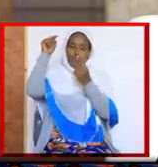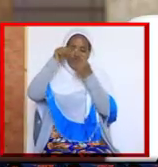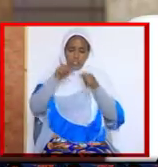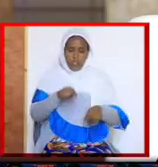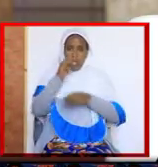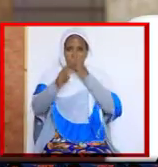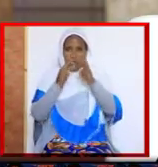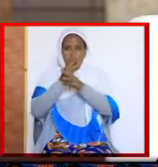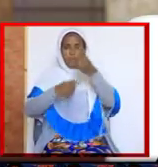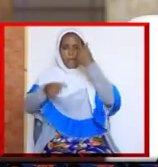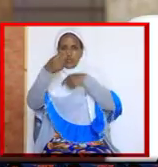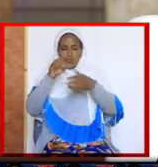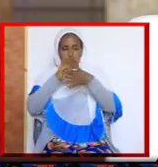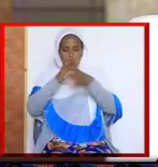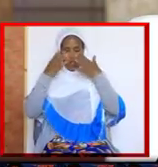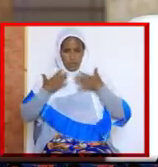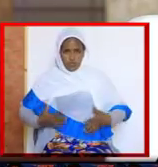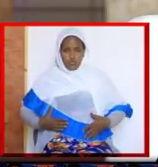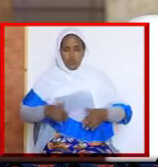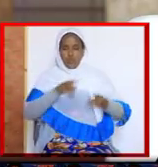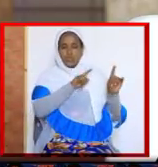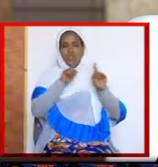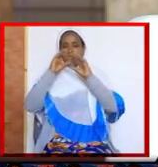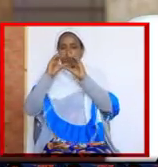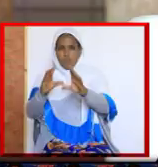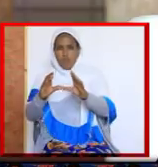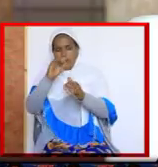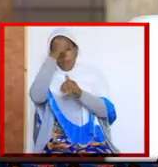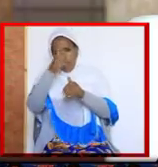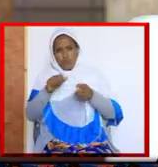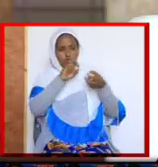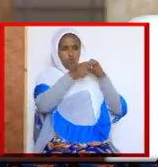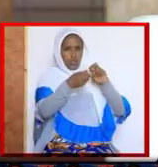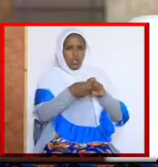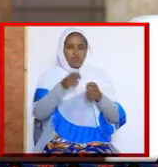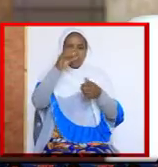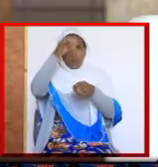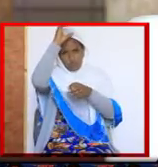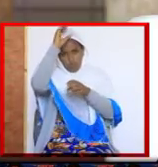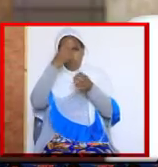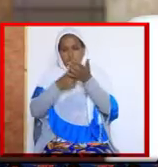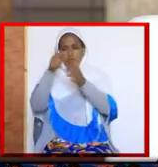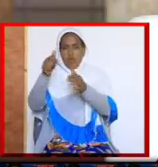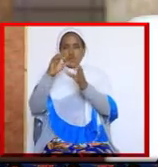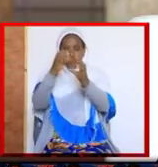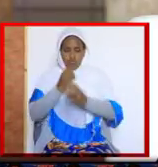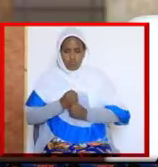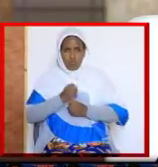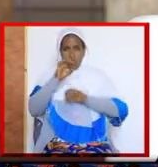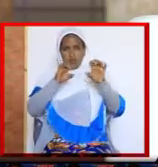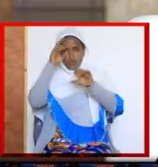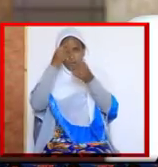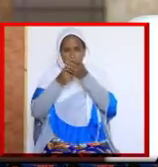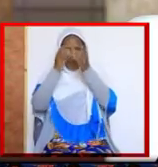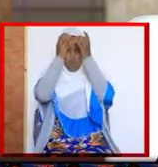እንዳስተማረ ማንኛውንም ወገን ተጠምቆ የራሱ ወገን እንዳደረገ ሁሉ በሆሳዕና የሚደረገውም እንዲታወቅ ሰማያዊ ልዕልናው በምድር